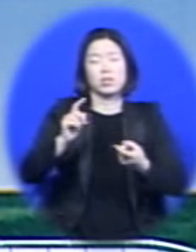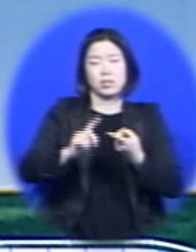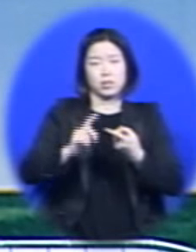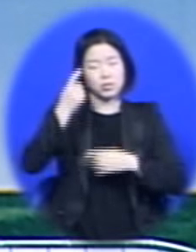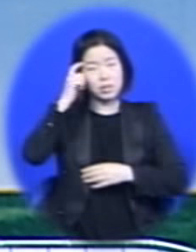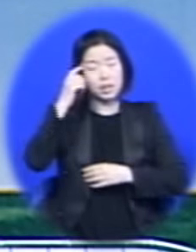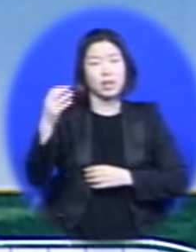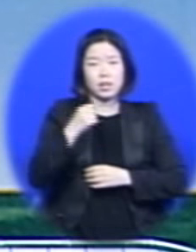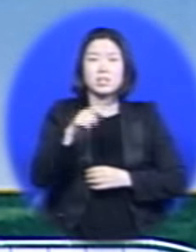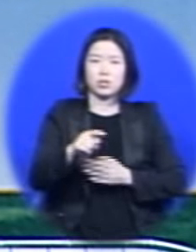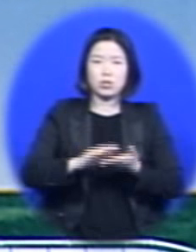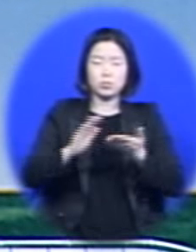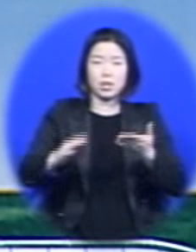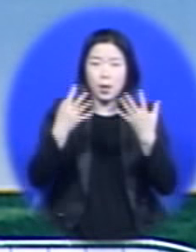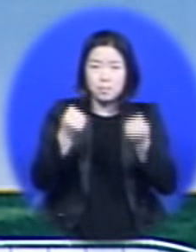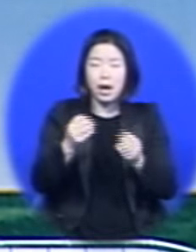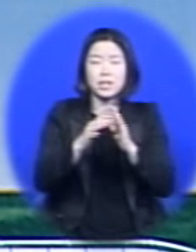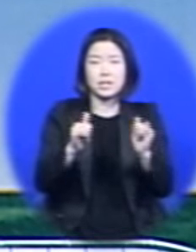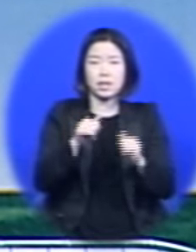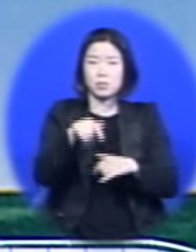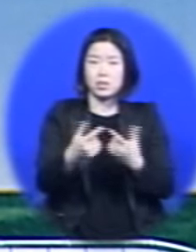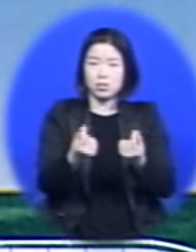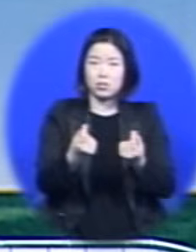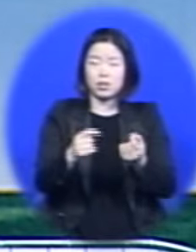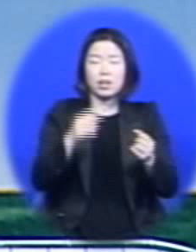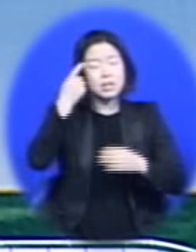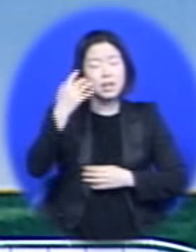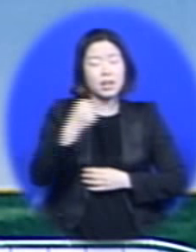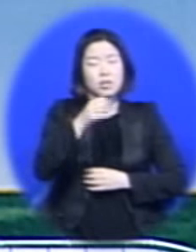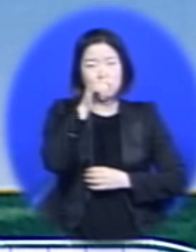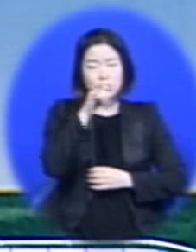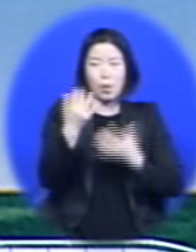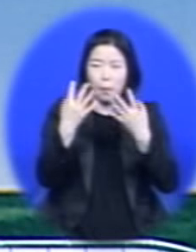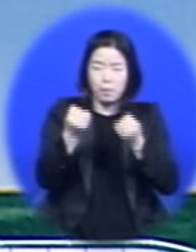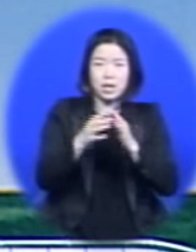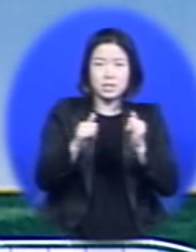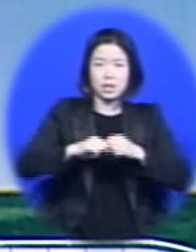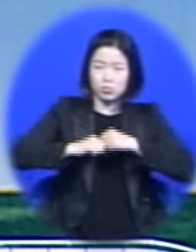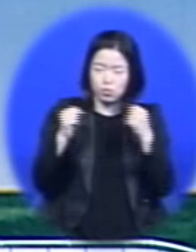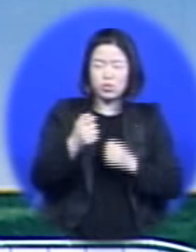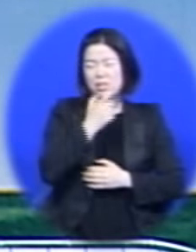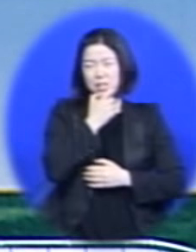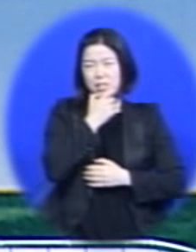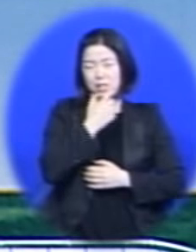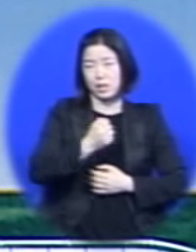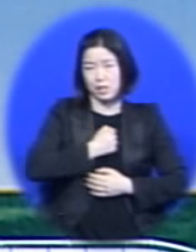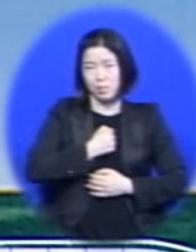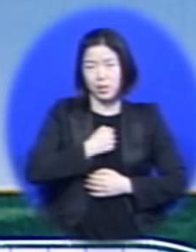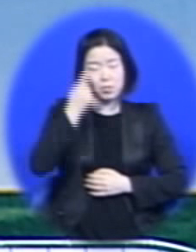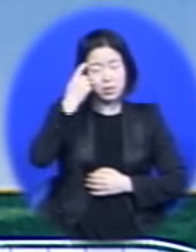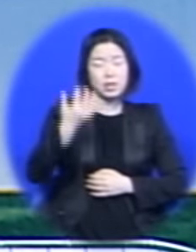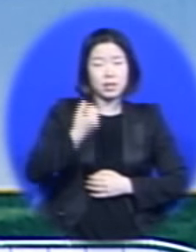것입니다. 많은 분들이 그렇게 생각합니다. 많은 분들이 순종을 싫어합니다. 순종은 아주 답답하게